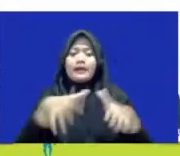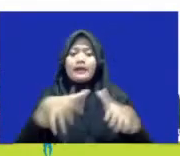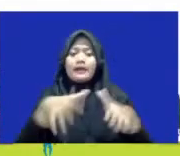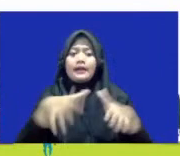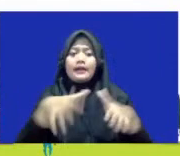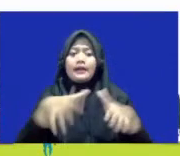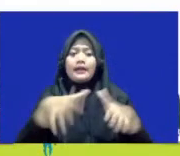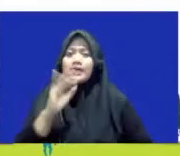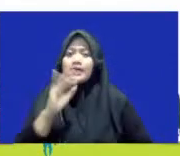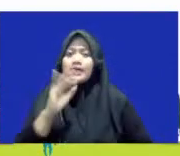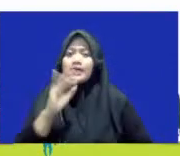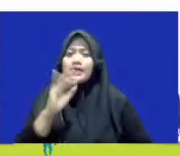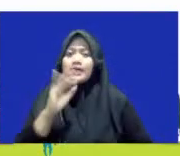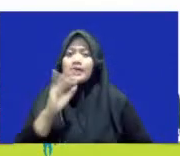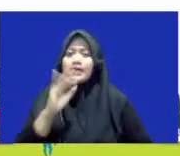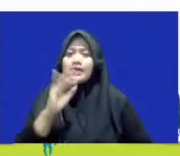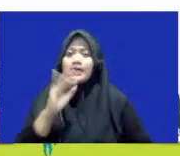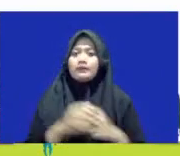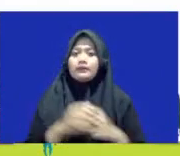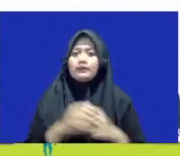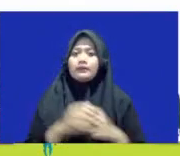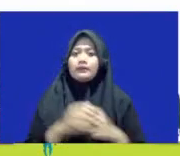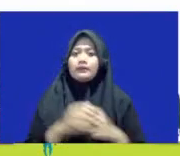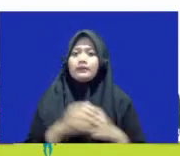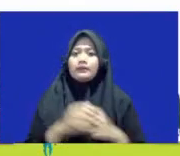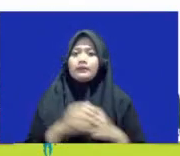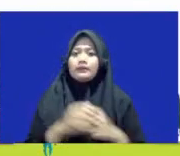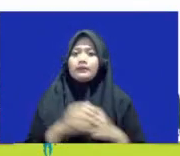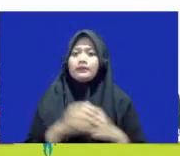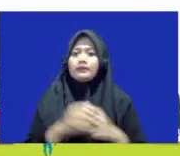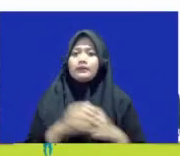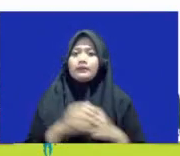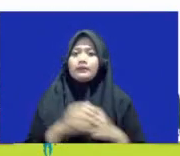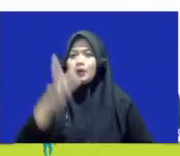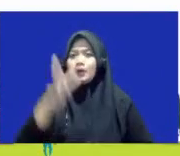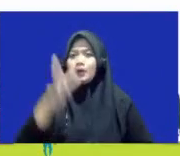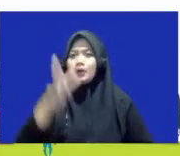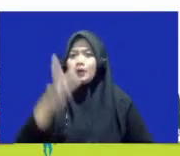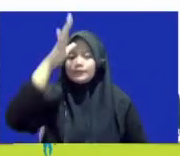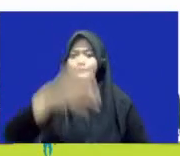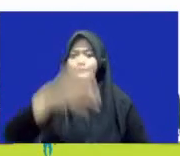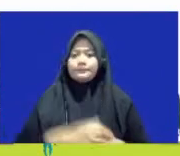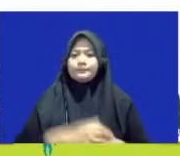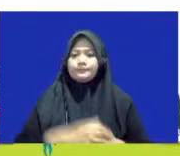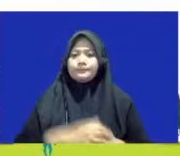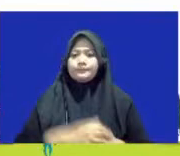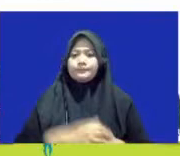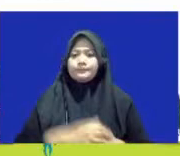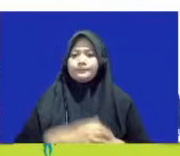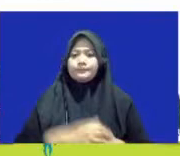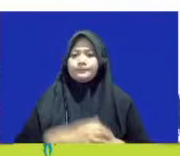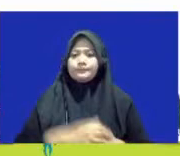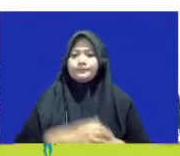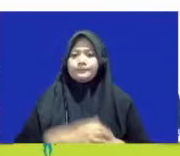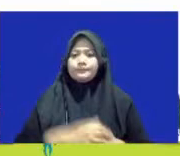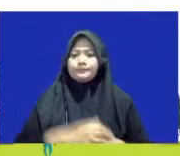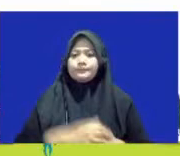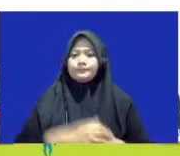tidak muda, tetapi dari banyak orang tua dan sebagainya. Kemudian Sejarah membuktikan bahwa